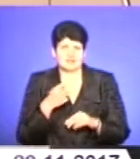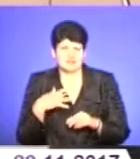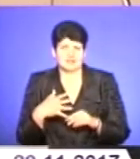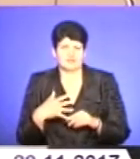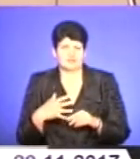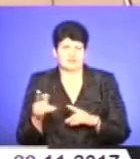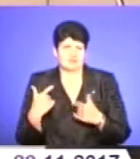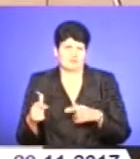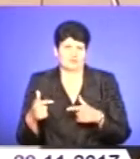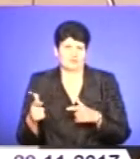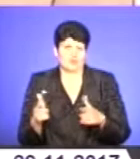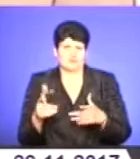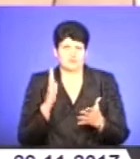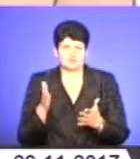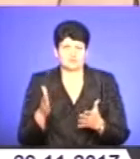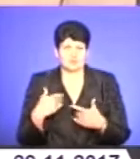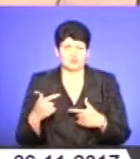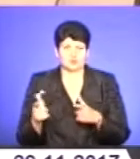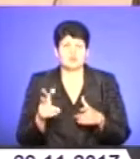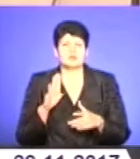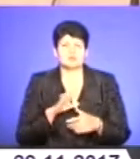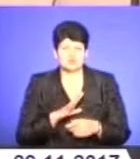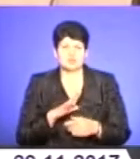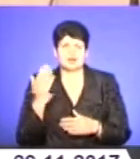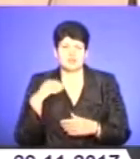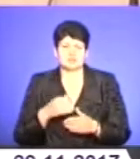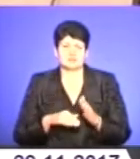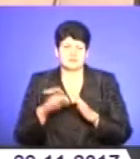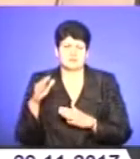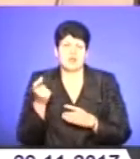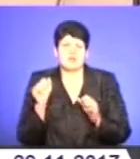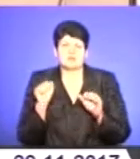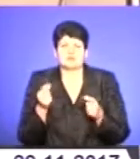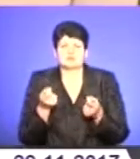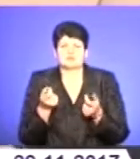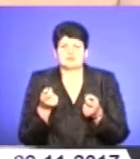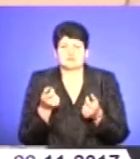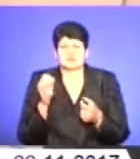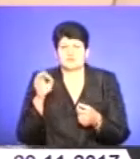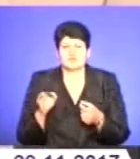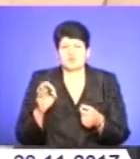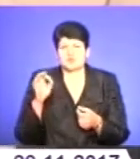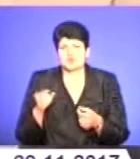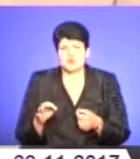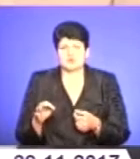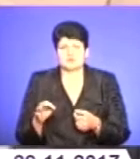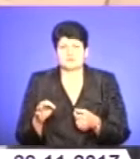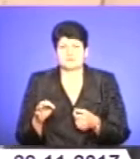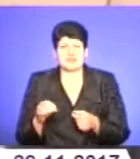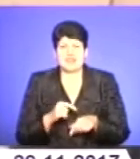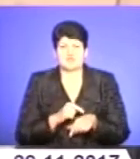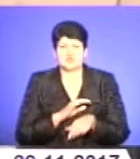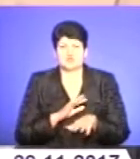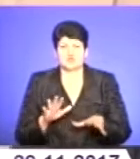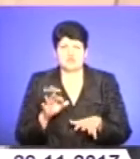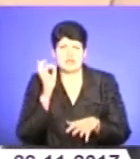все підготувати. Так що ми готові. Вони і були високі, і напевно там може якийсь відсоток невеликий, він не дуже відчутний